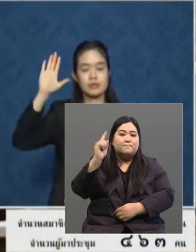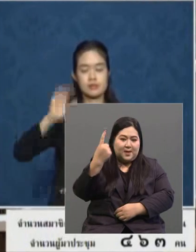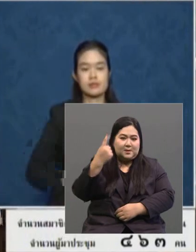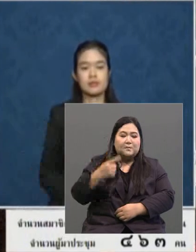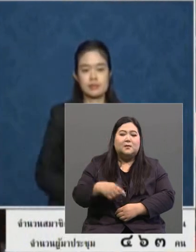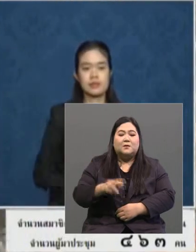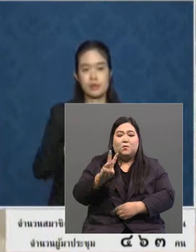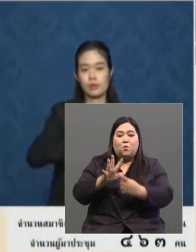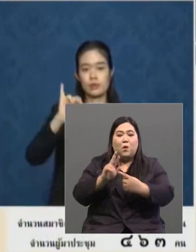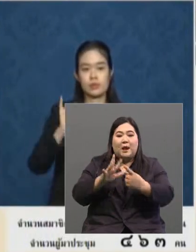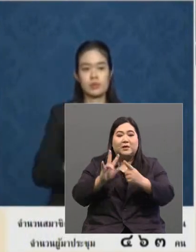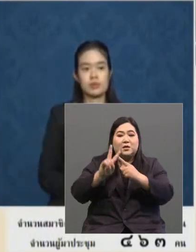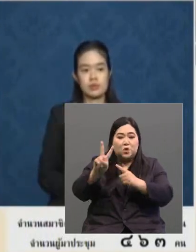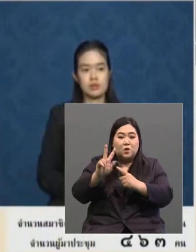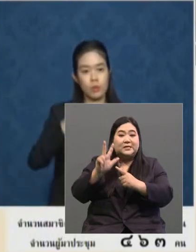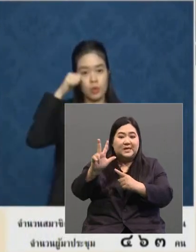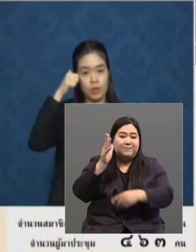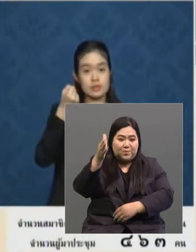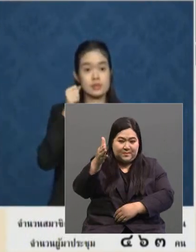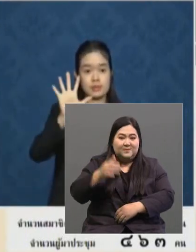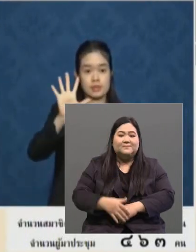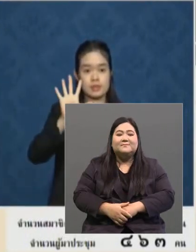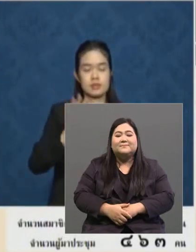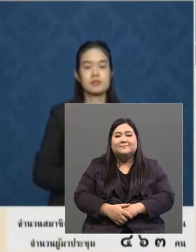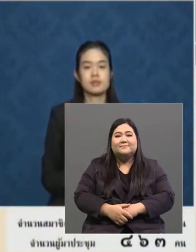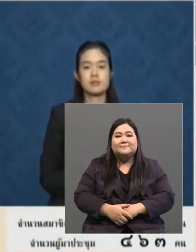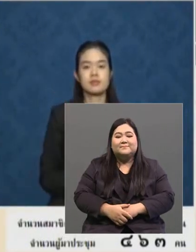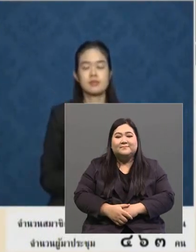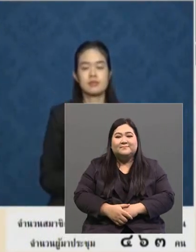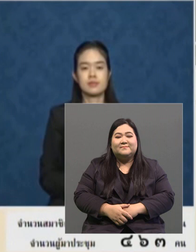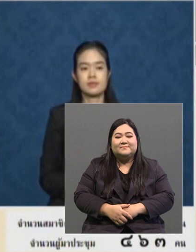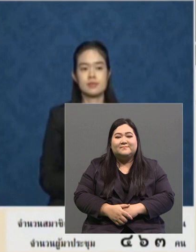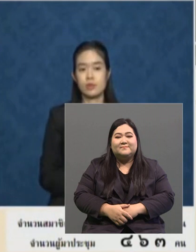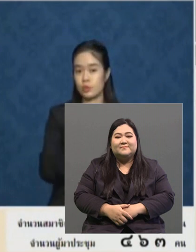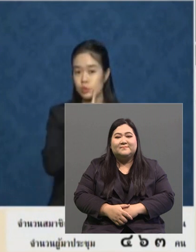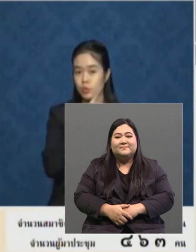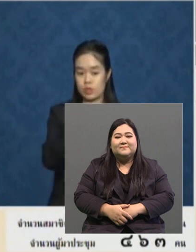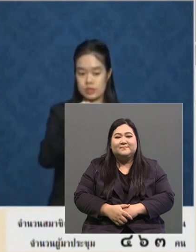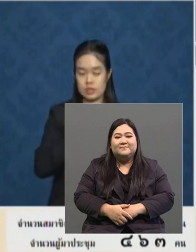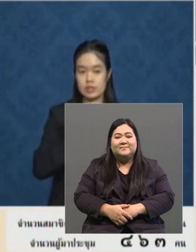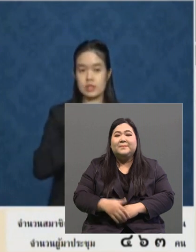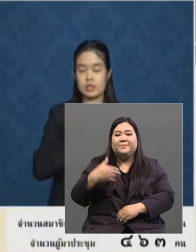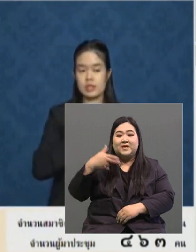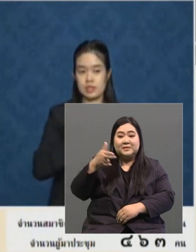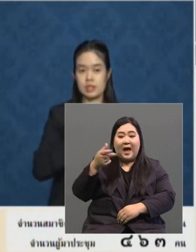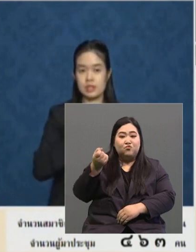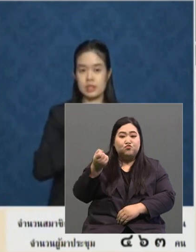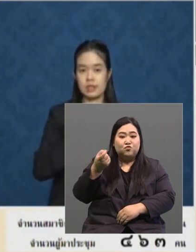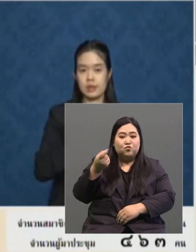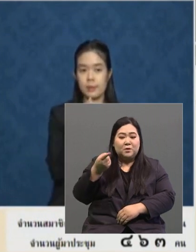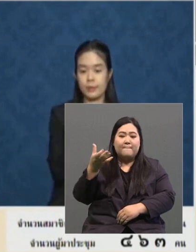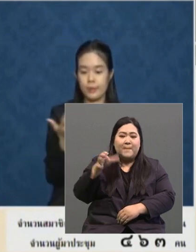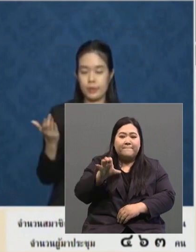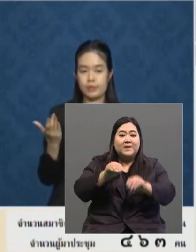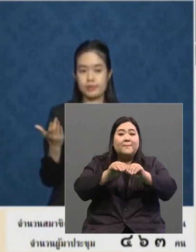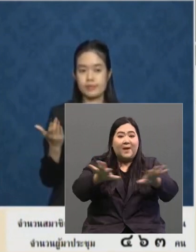วาระที่ 2-3ตามขั้นตอนต่อไปตอนอภิปรายนะเชอรี่มีการอ่าถ่ายทอดสดเนี่ยอือ